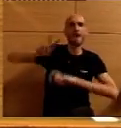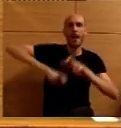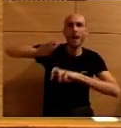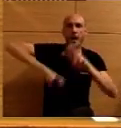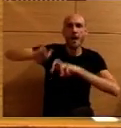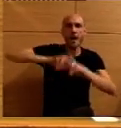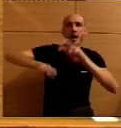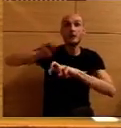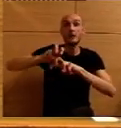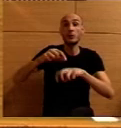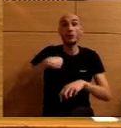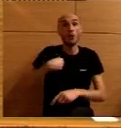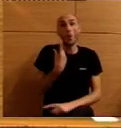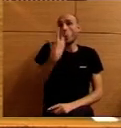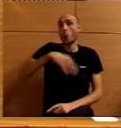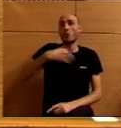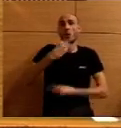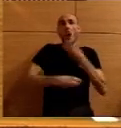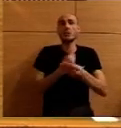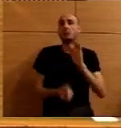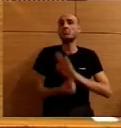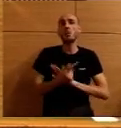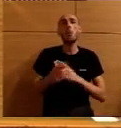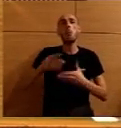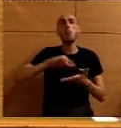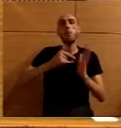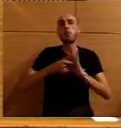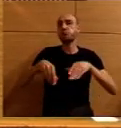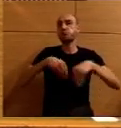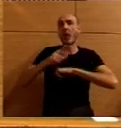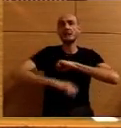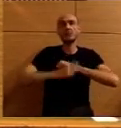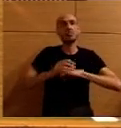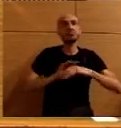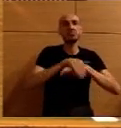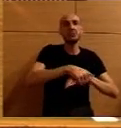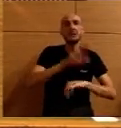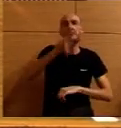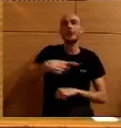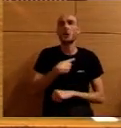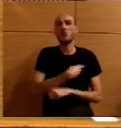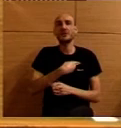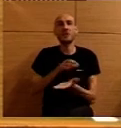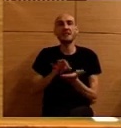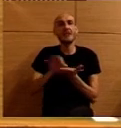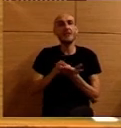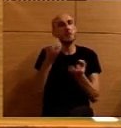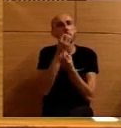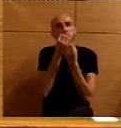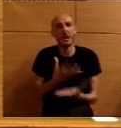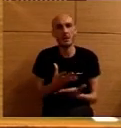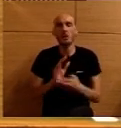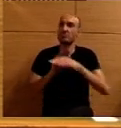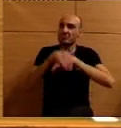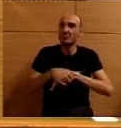que ha dit anem a fer un pla estratègic. I ho he complit. I he sigut l'únic que ha dit anem a fer les comissions de servici com se fan, com toquen. Perquè si n'hi havia gent